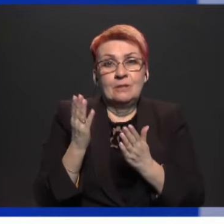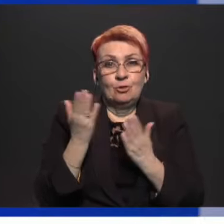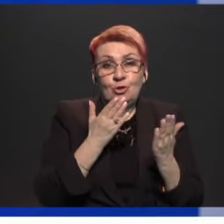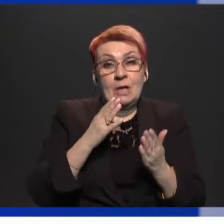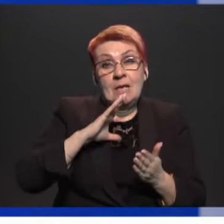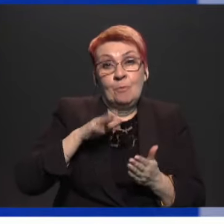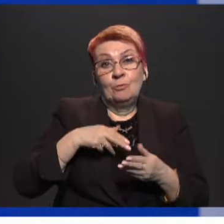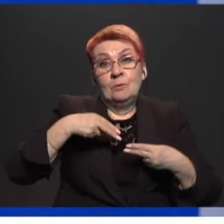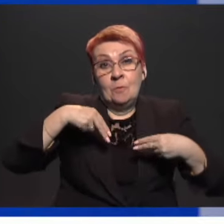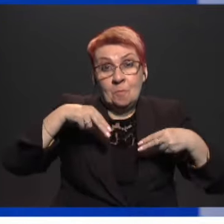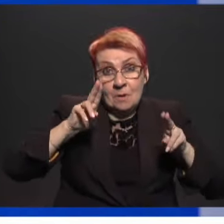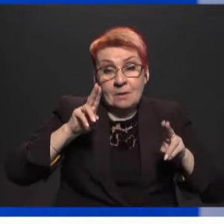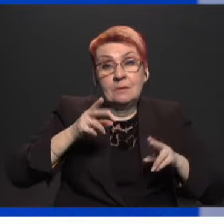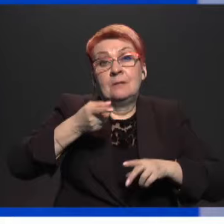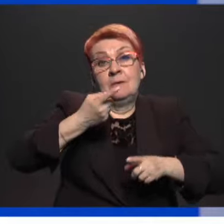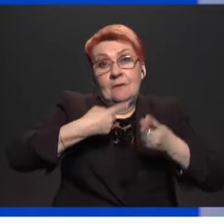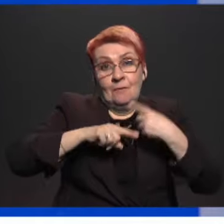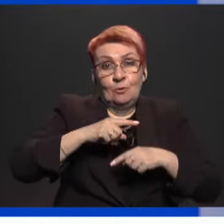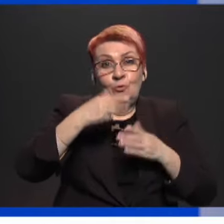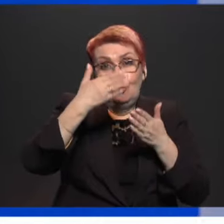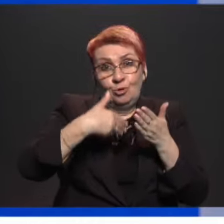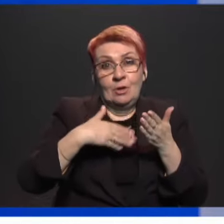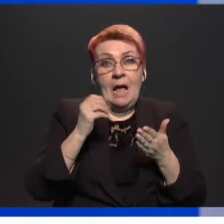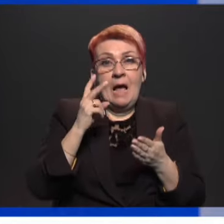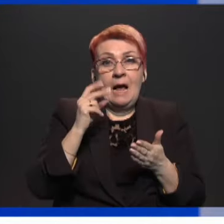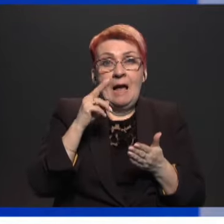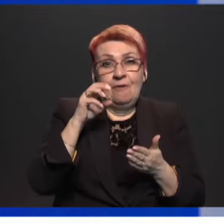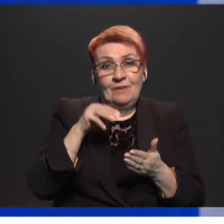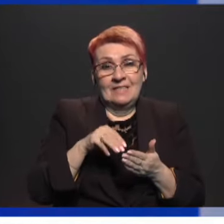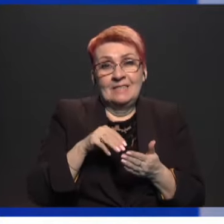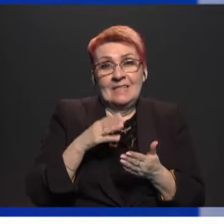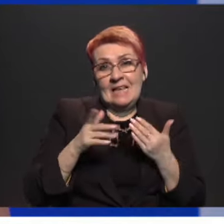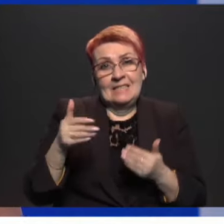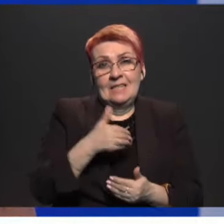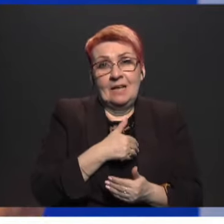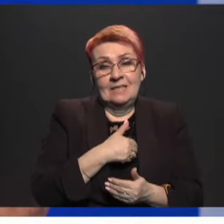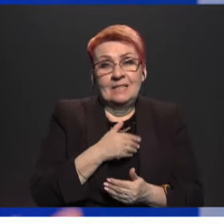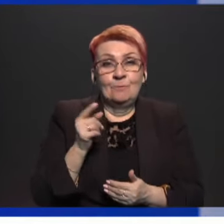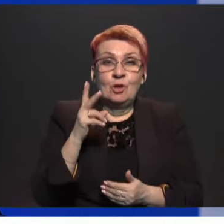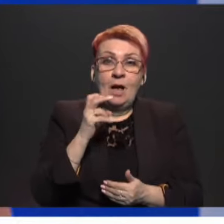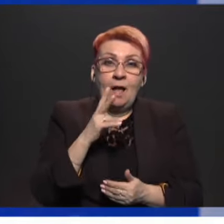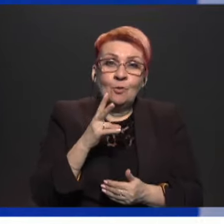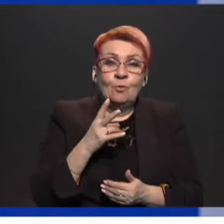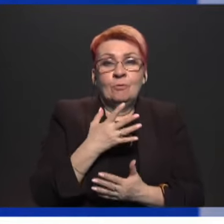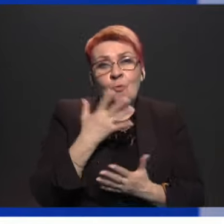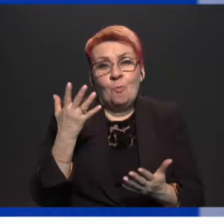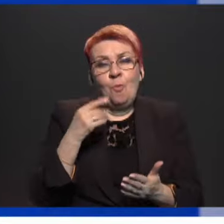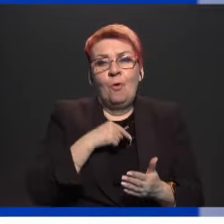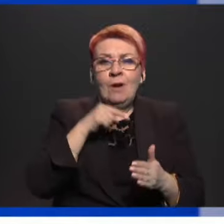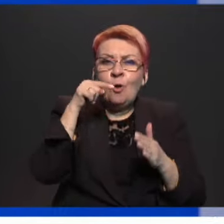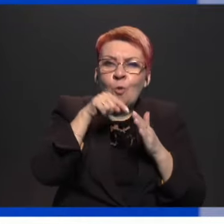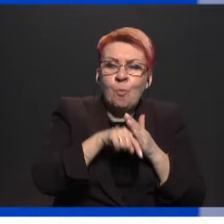Пасхи приступить обратно к чтению акафиста, если захотите. Потому что канон всегда более яркий, более глубокий,